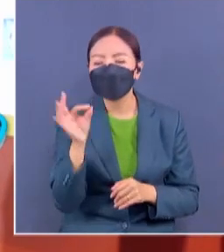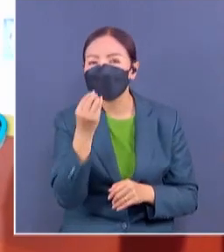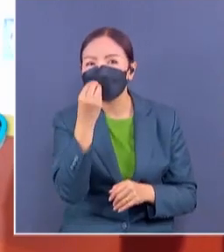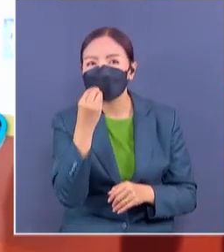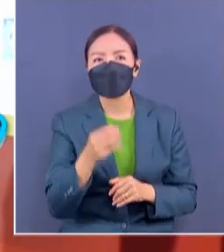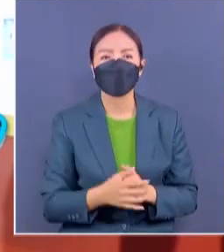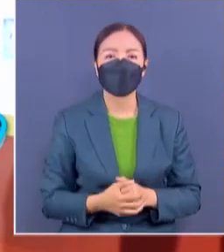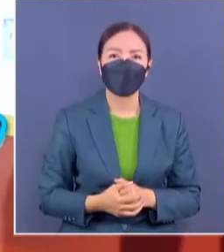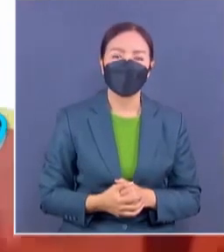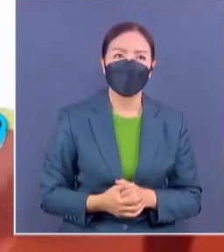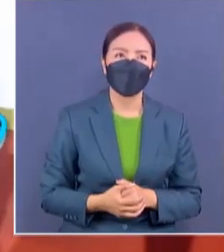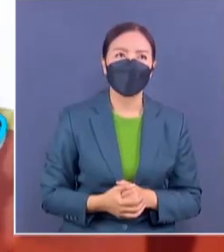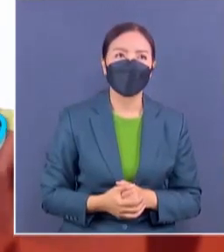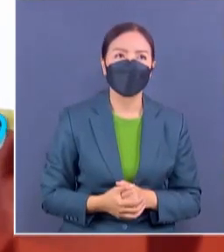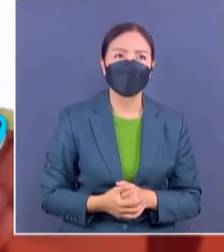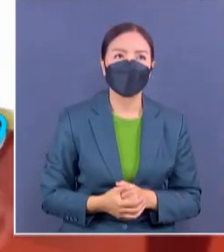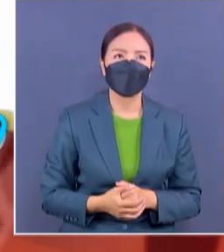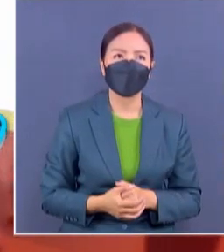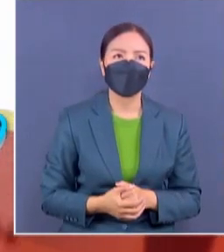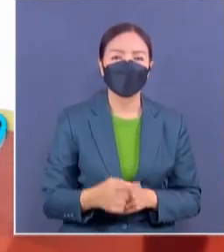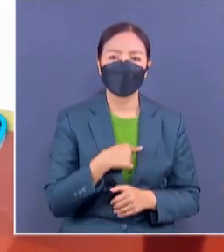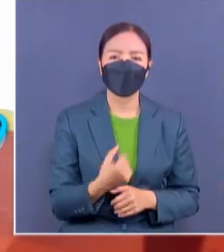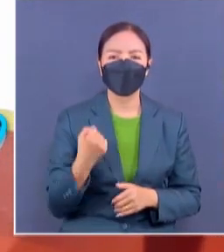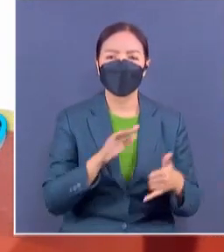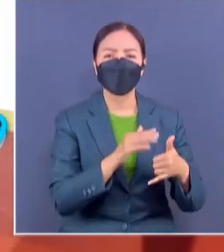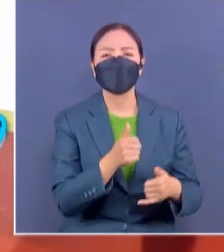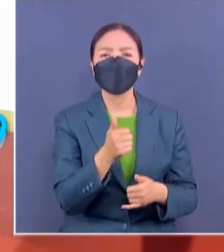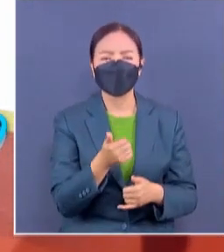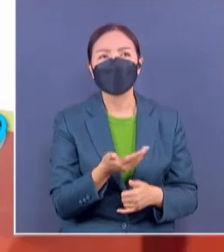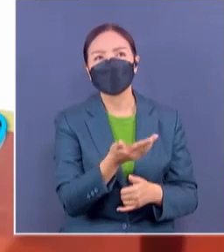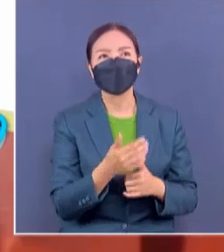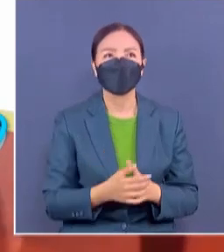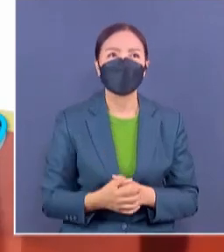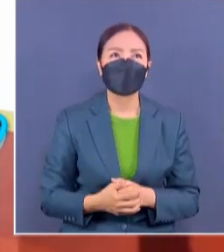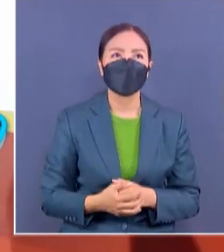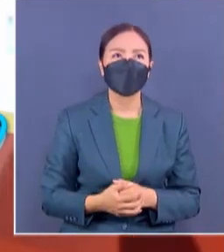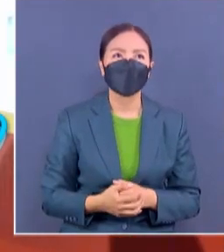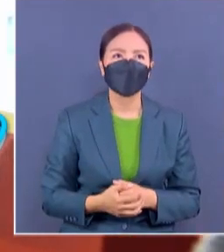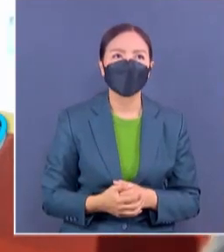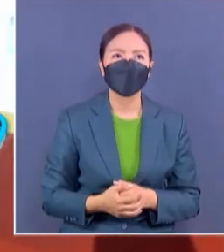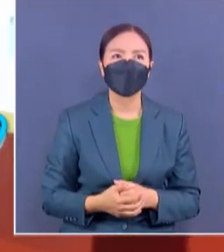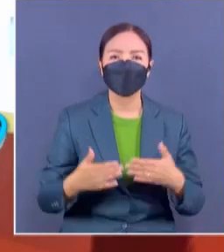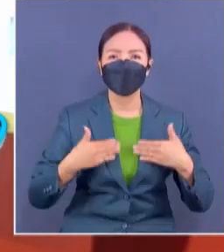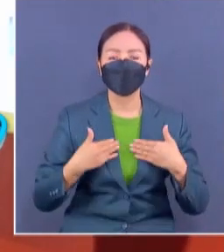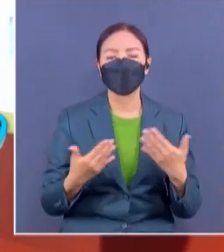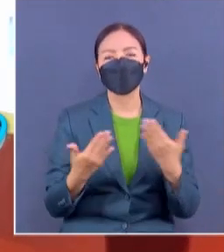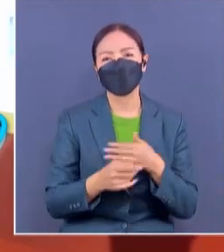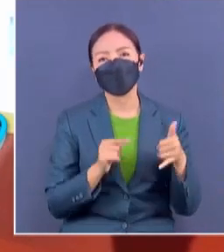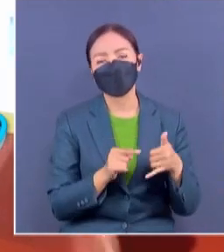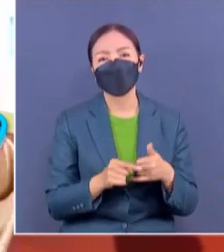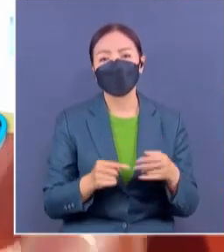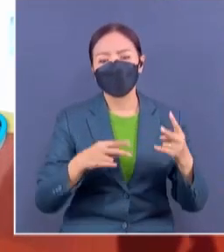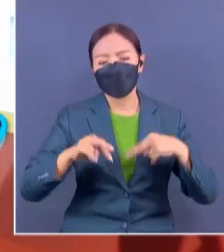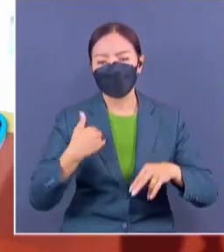อย่างละนิดอย่างละหน่อยอะไรเงี้ยครับถ้าเขามั่นใจอะไรก็ดีครับผมก็รู้สึกก็ดีใจแทนเขานะว่าเหมือนแบบเข